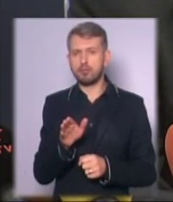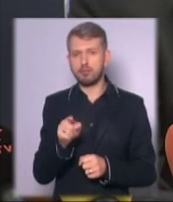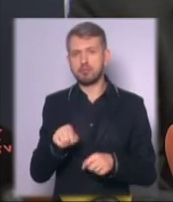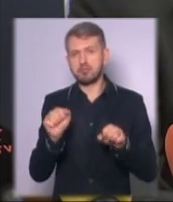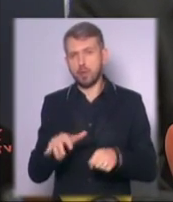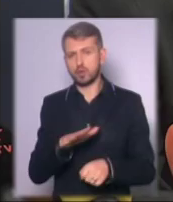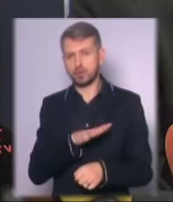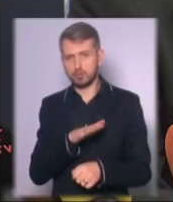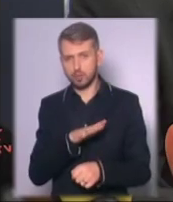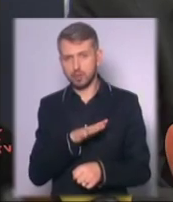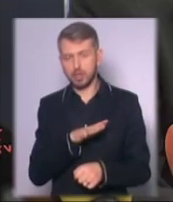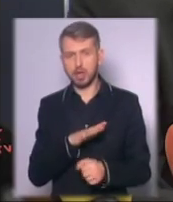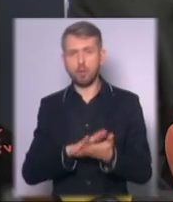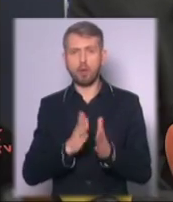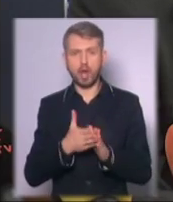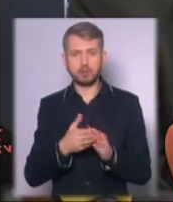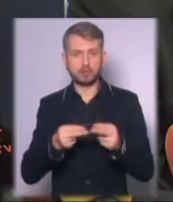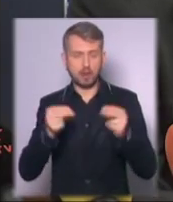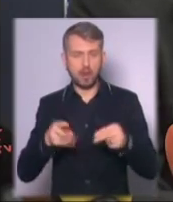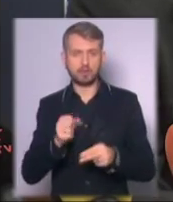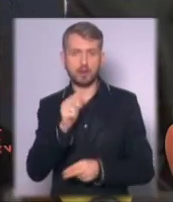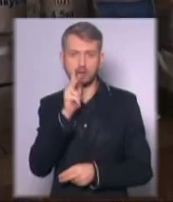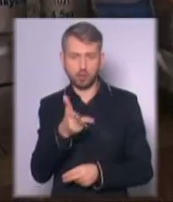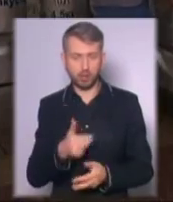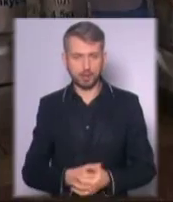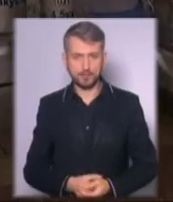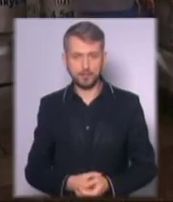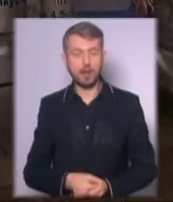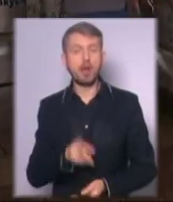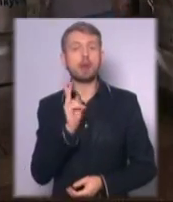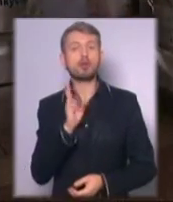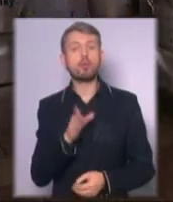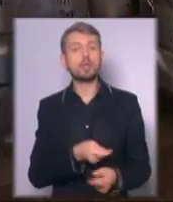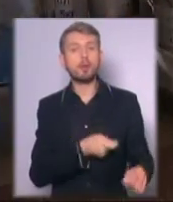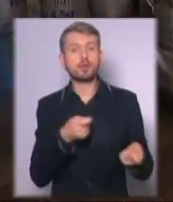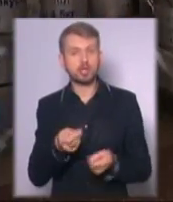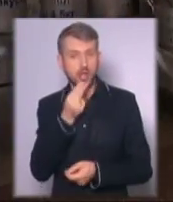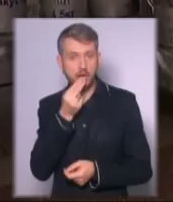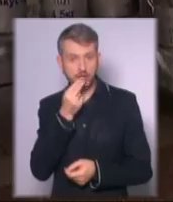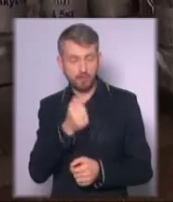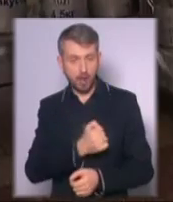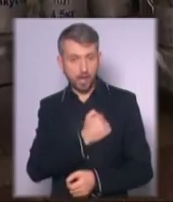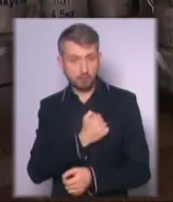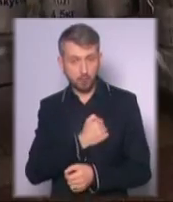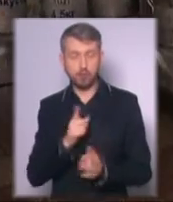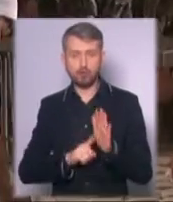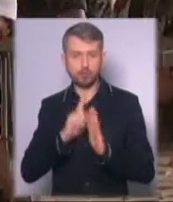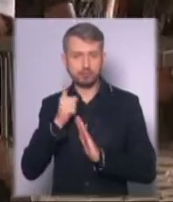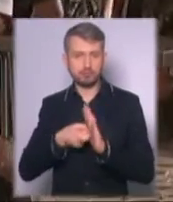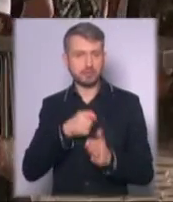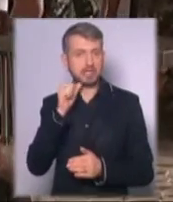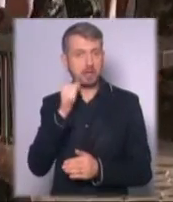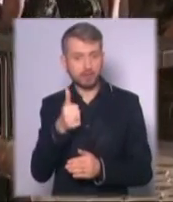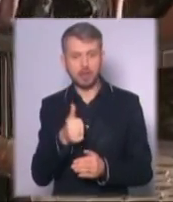бути угоди закладені і на 3 роки. Хто ж постачатиме харчі до армії, почнуть визначати вже завтра,